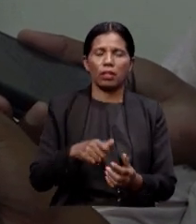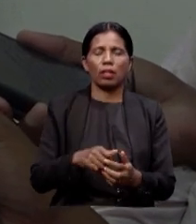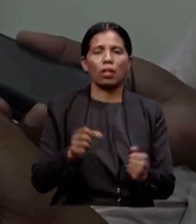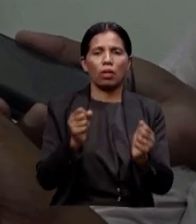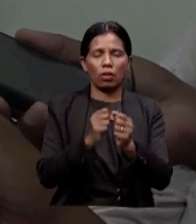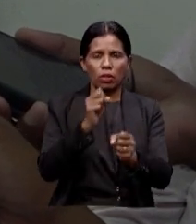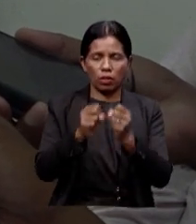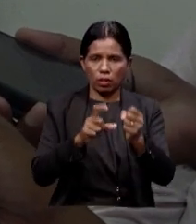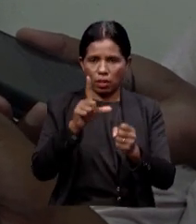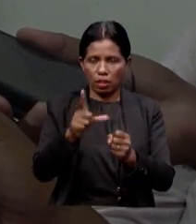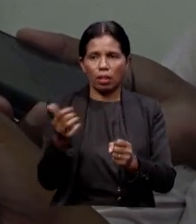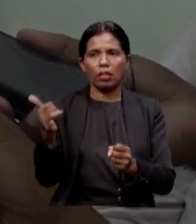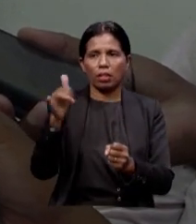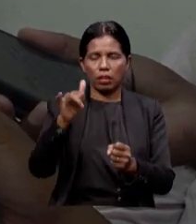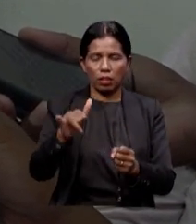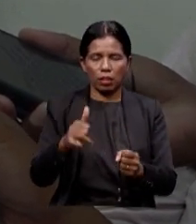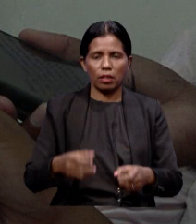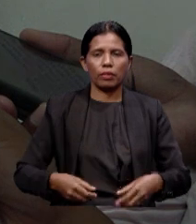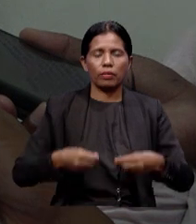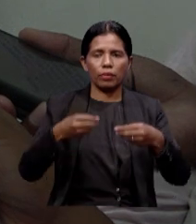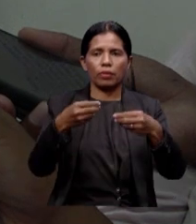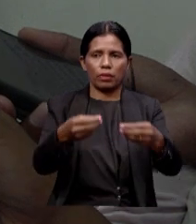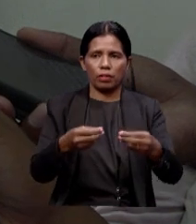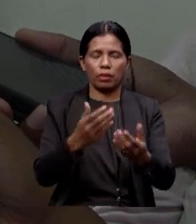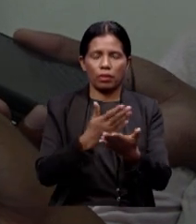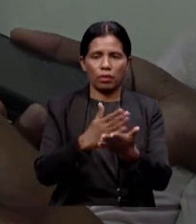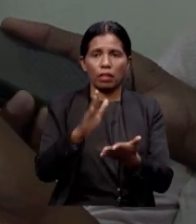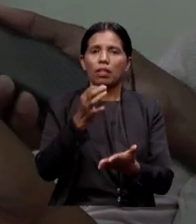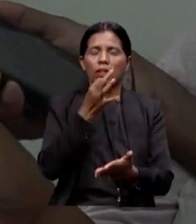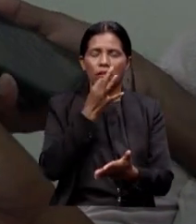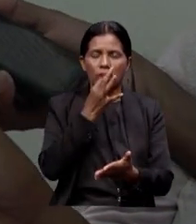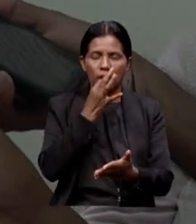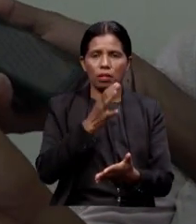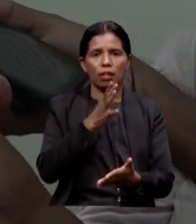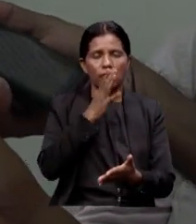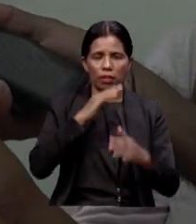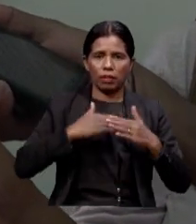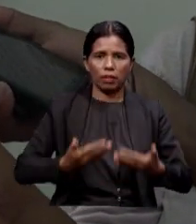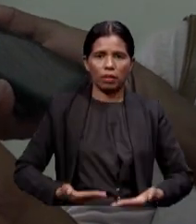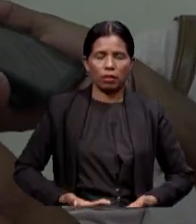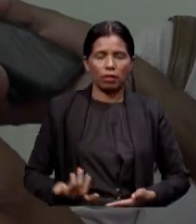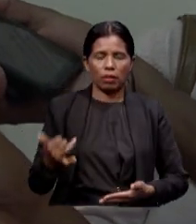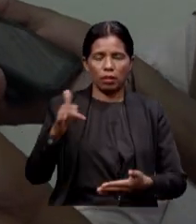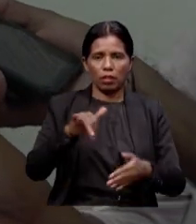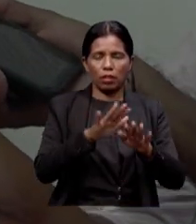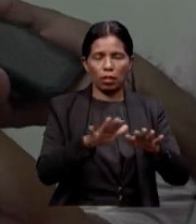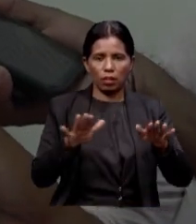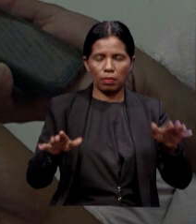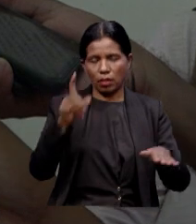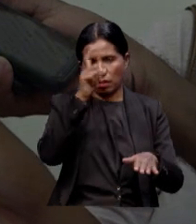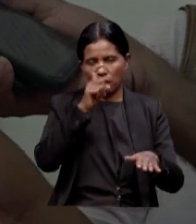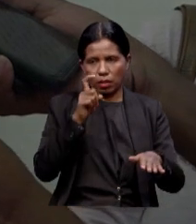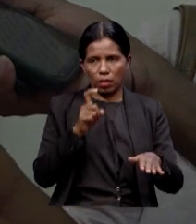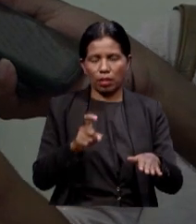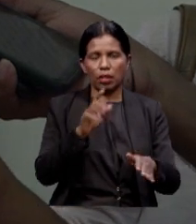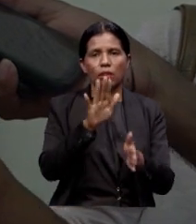sira, integra hela fahe, hamba ina isin dua sira pola barik ida di menu susi